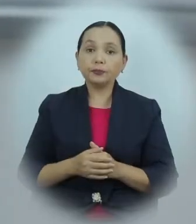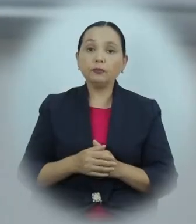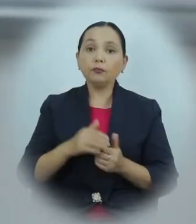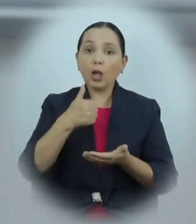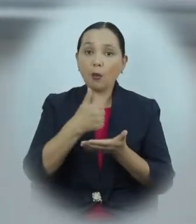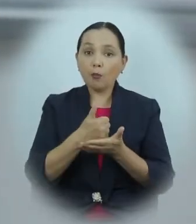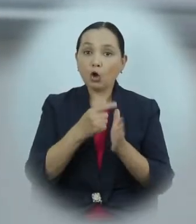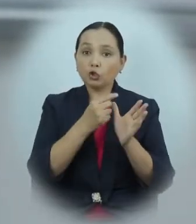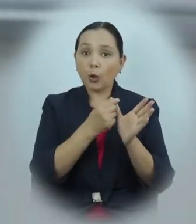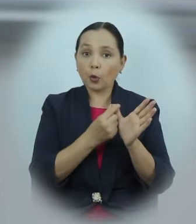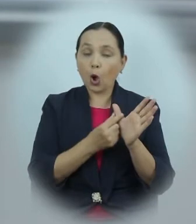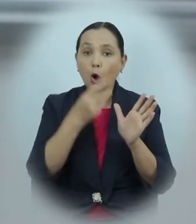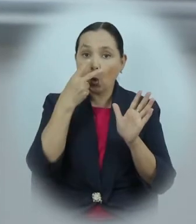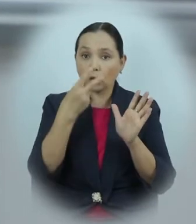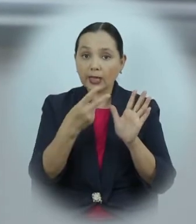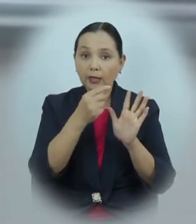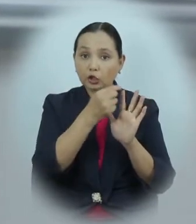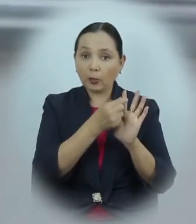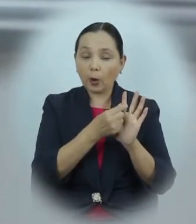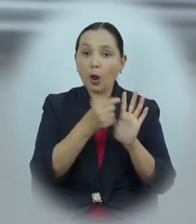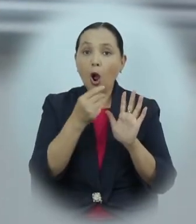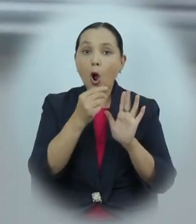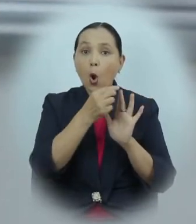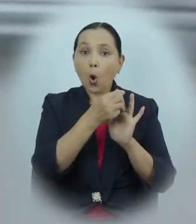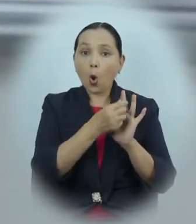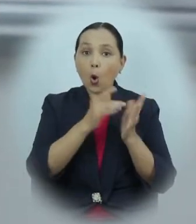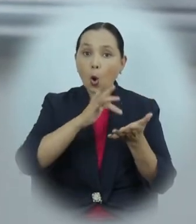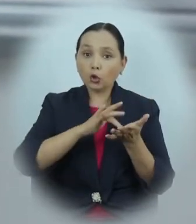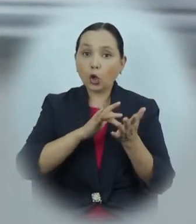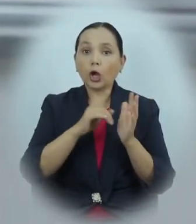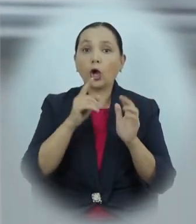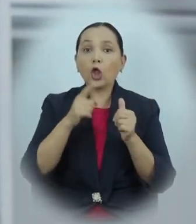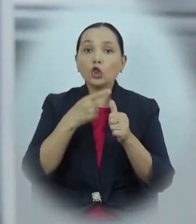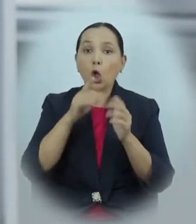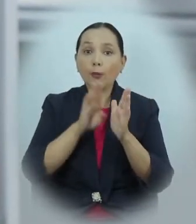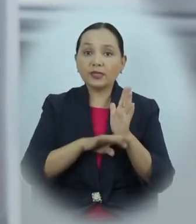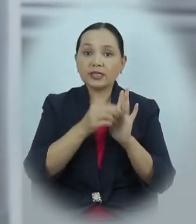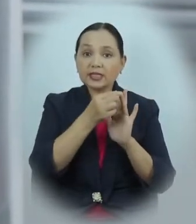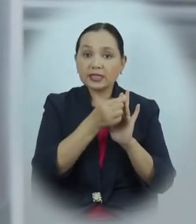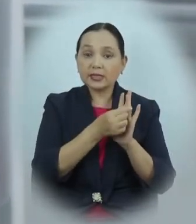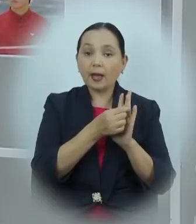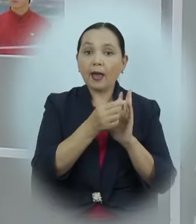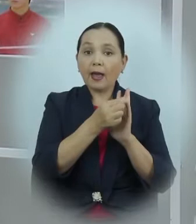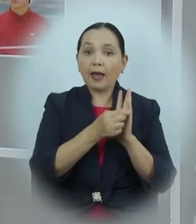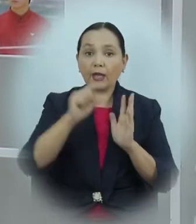Bosh barmoq, ko'rsatkich barmoq, o'rta barmoq, nomsiz barmoq va kenja kichkina barmoq.